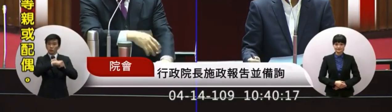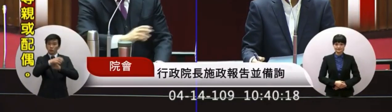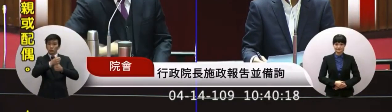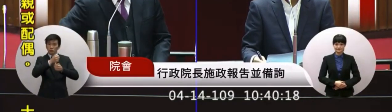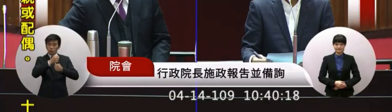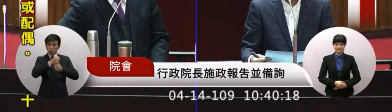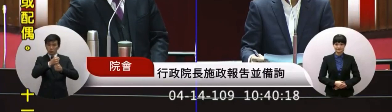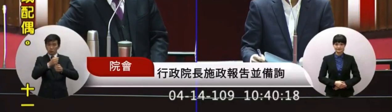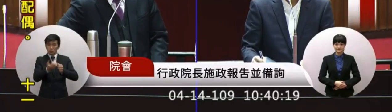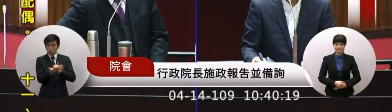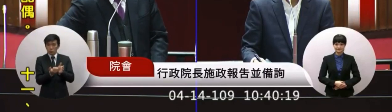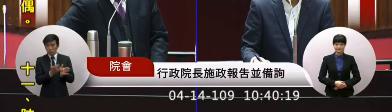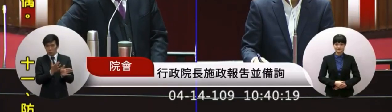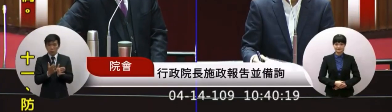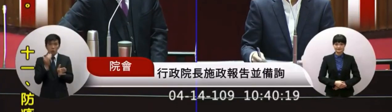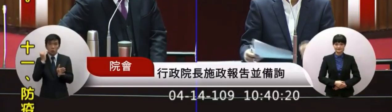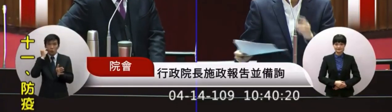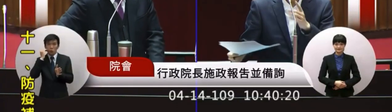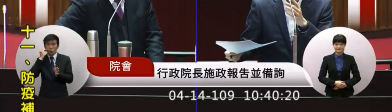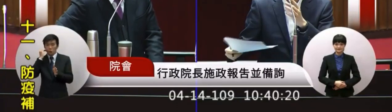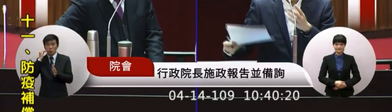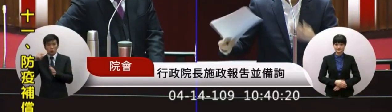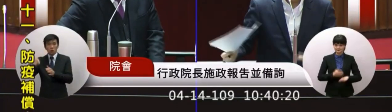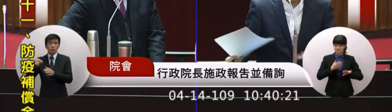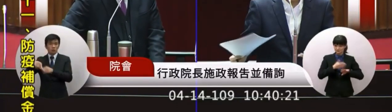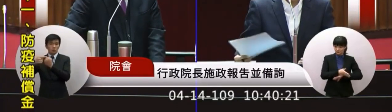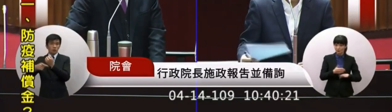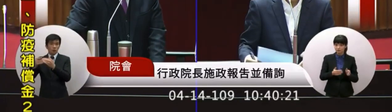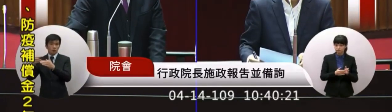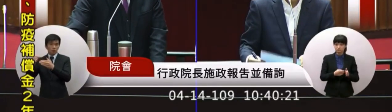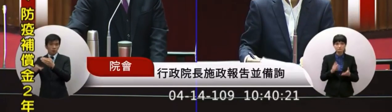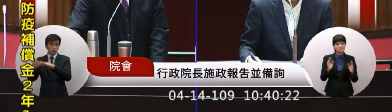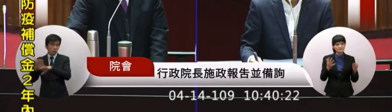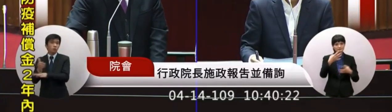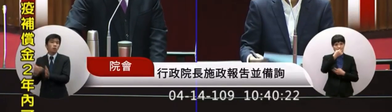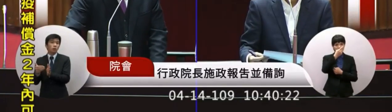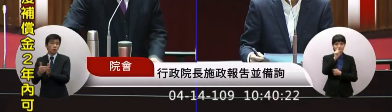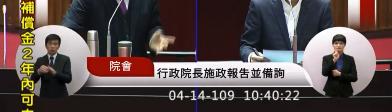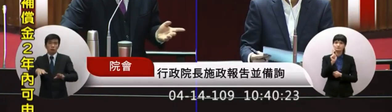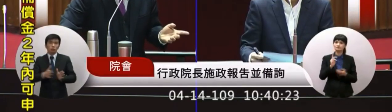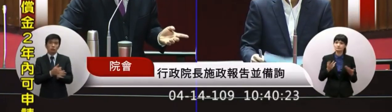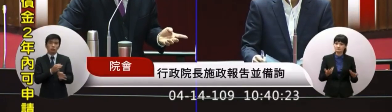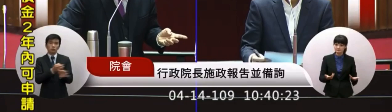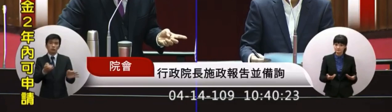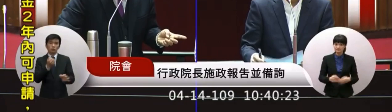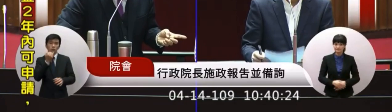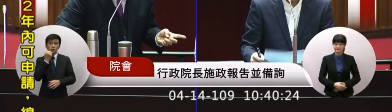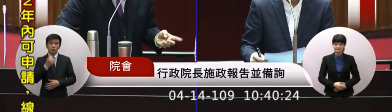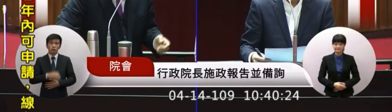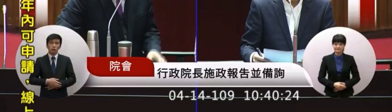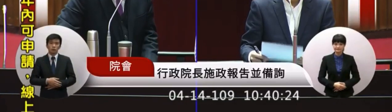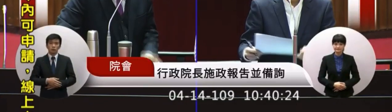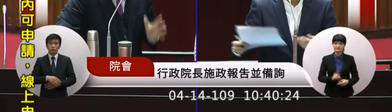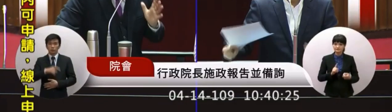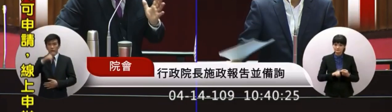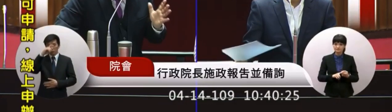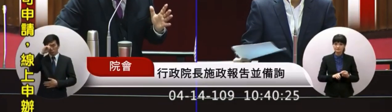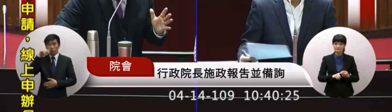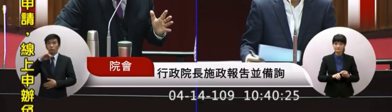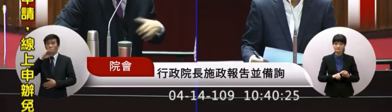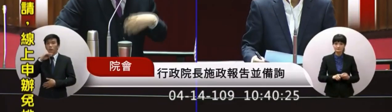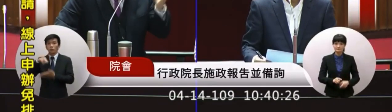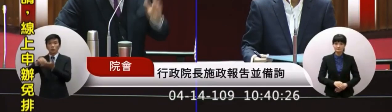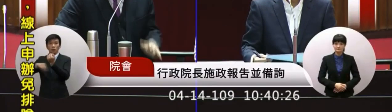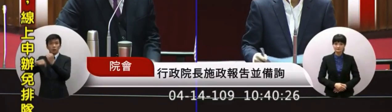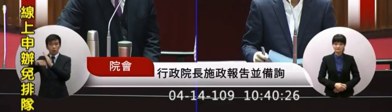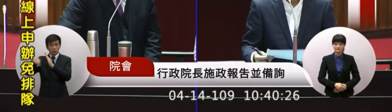通过马上就花。 那一通过，那我们希望是什么时候呢？我们 是要贵院预算一通过，那行政